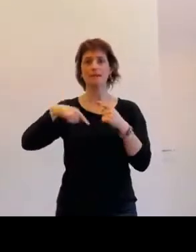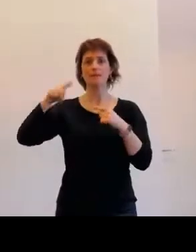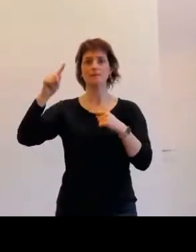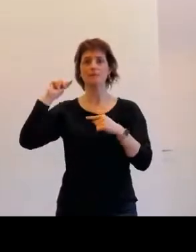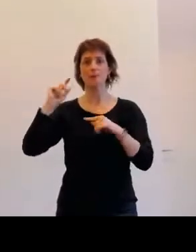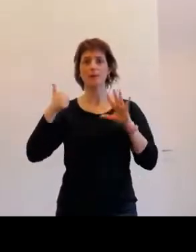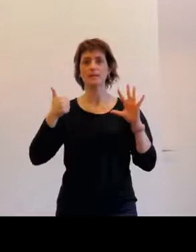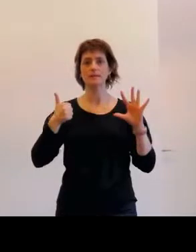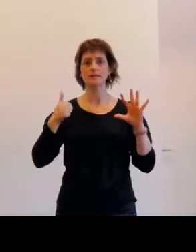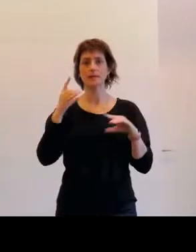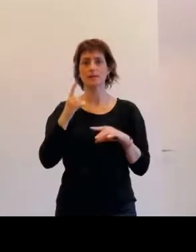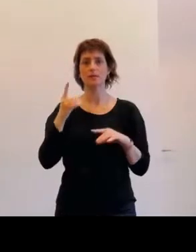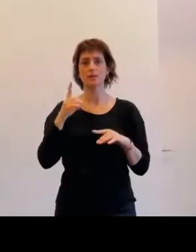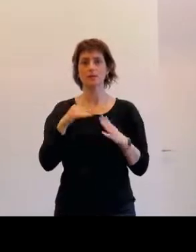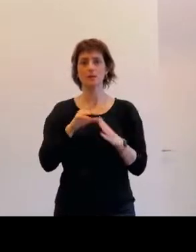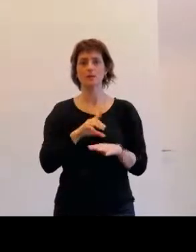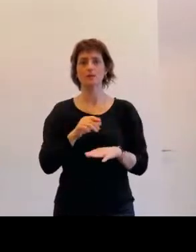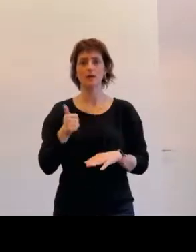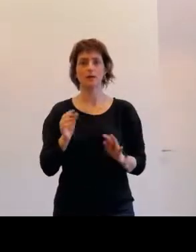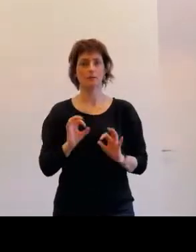6 décembre 2021 ?